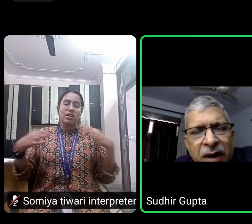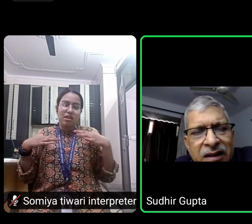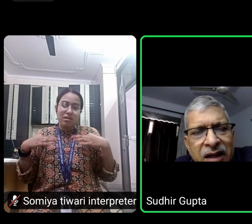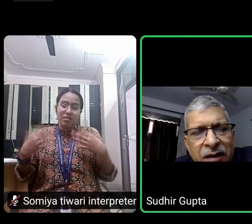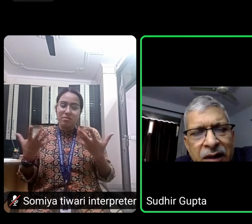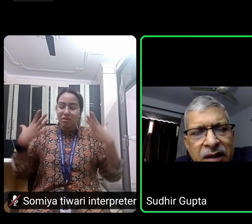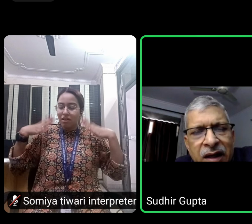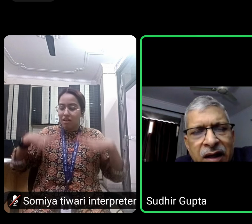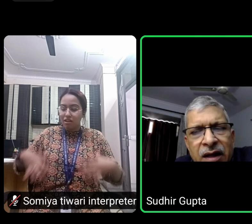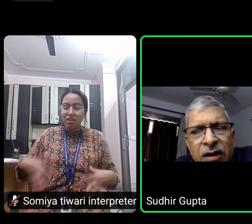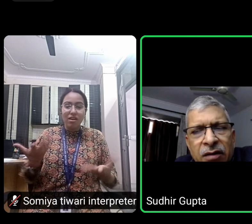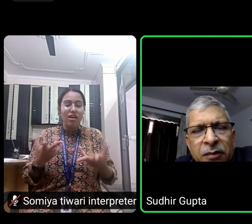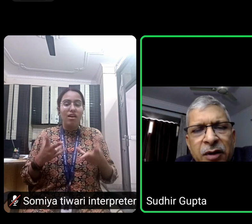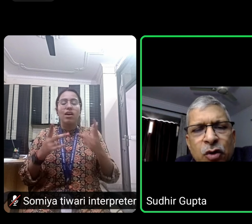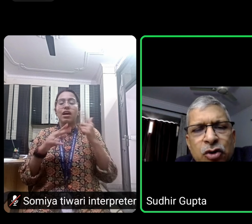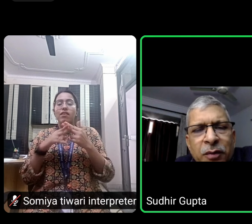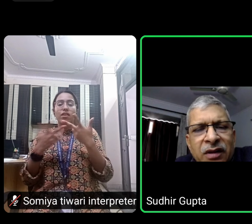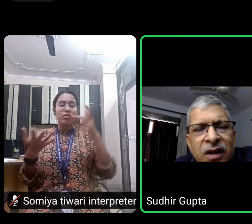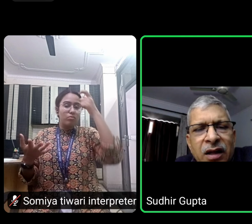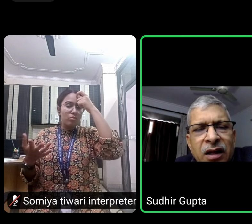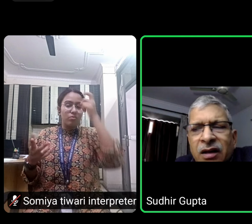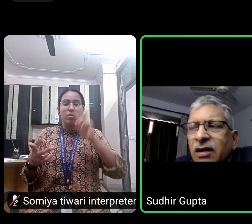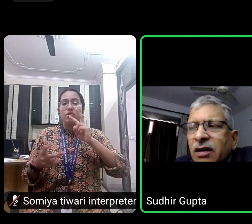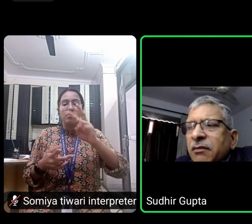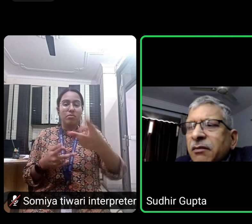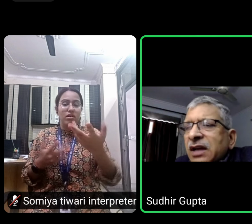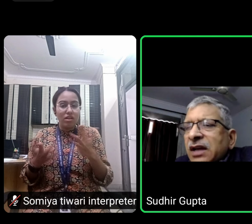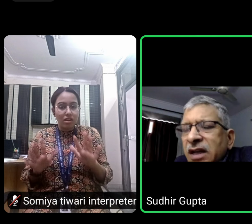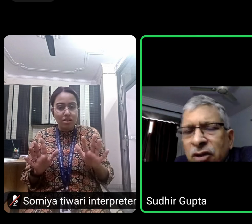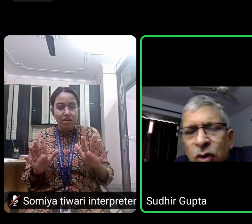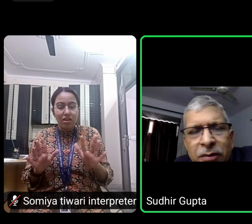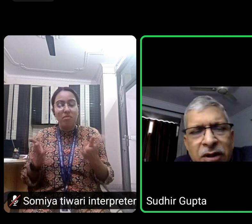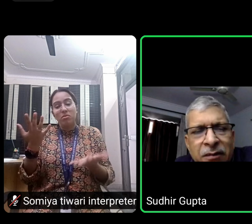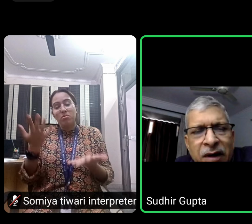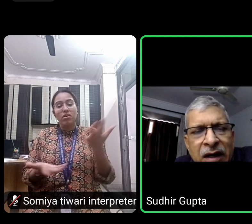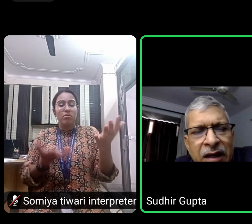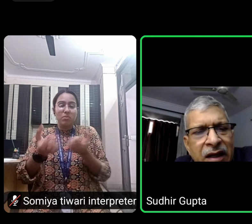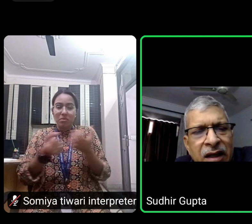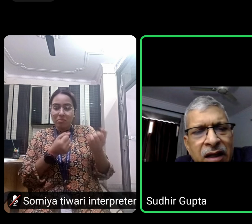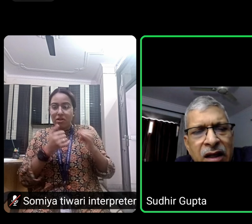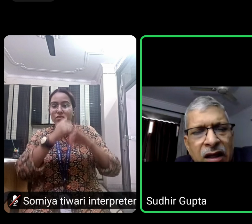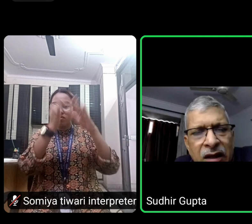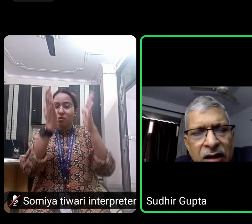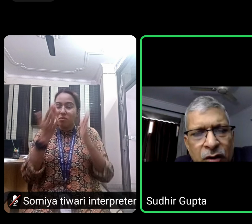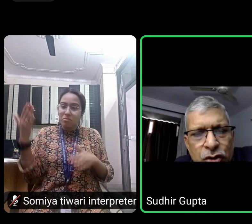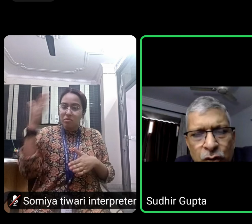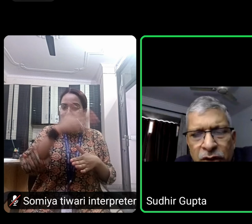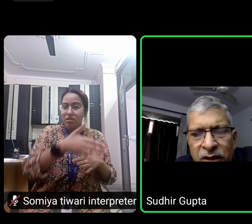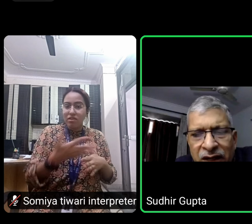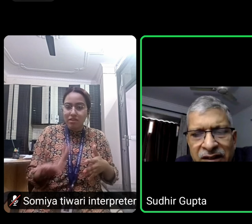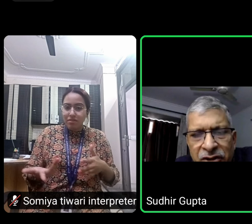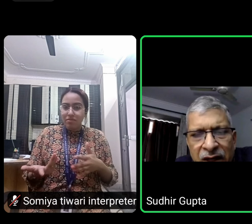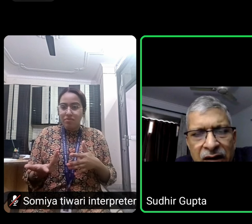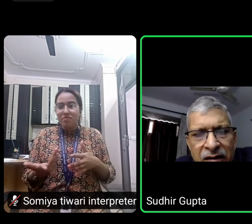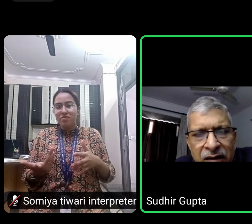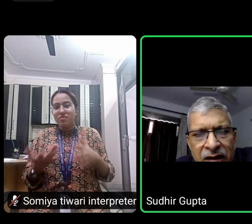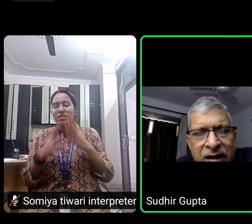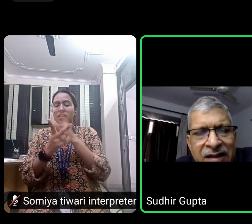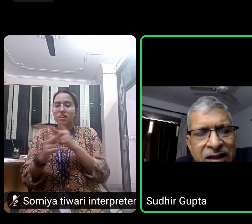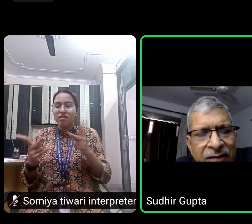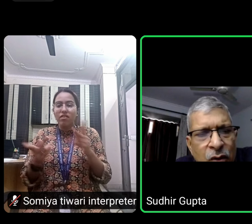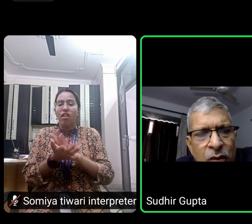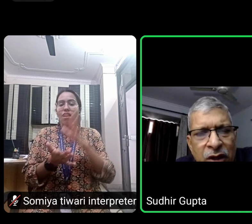अपनी बात कह पाते हैं, मे बी कुछ उनमें से बाजार जाके थोड़ा बहुत सामान लेके कुछ छोटी जो